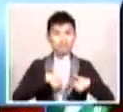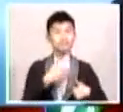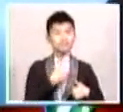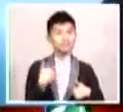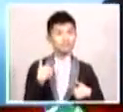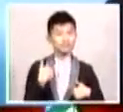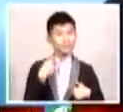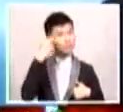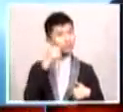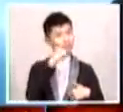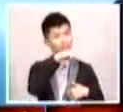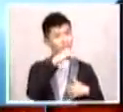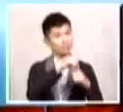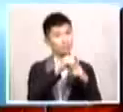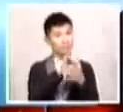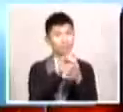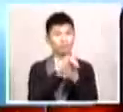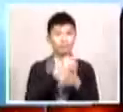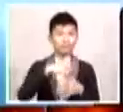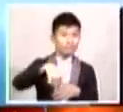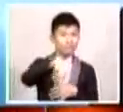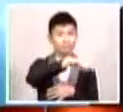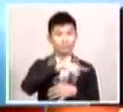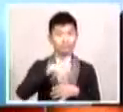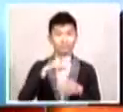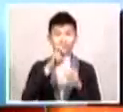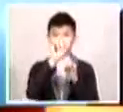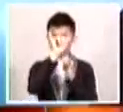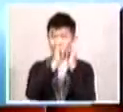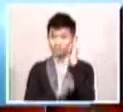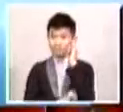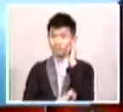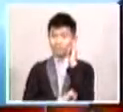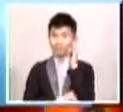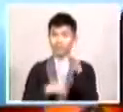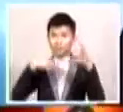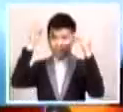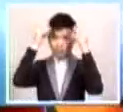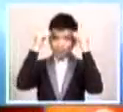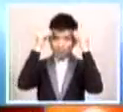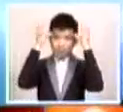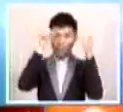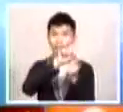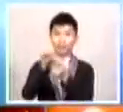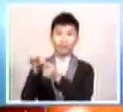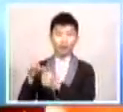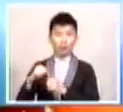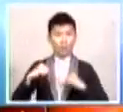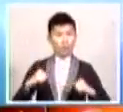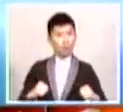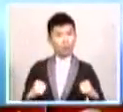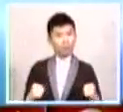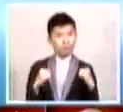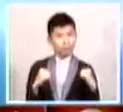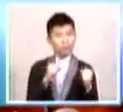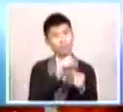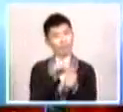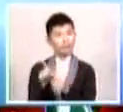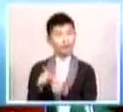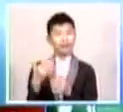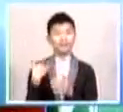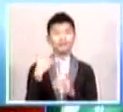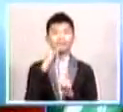台湾人民是21世纪潜在的新兴民族，我们知道的比别人多，我们的活动力比别人强，我们在特殊